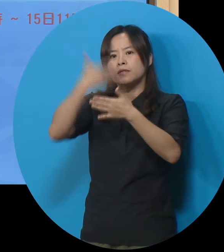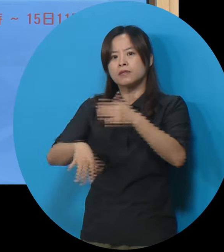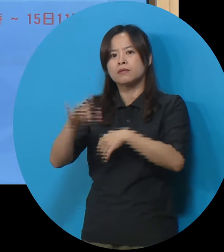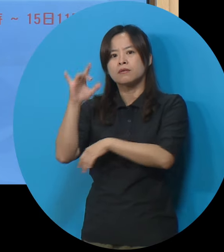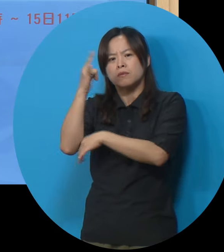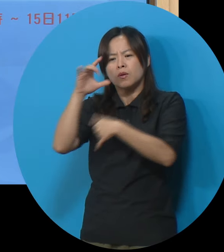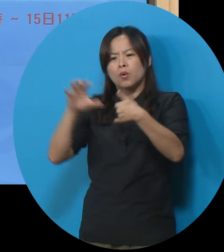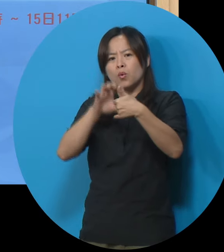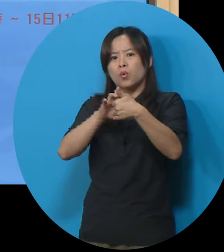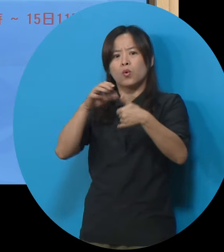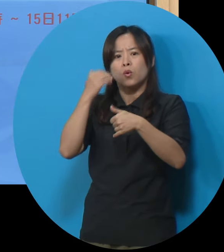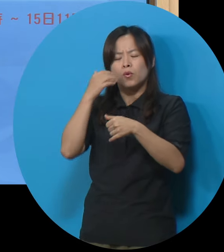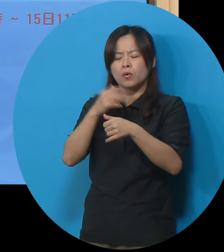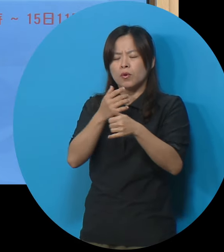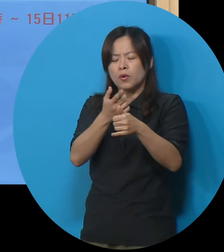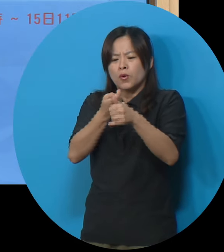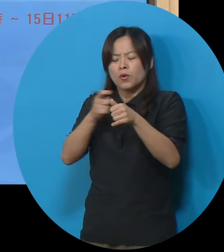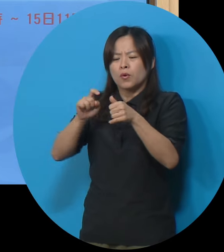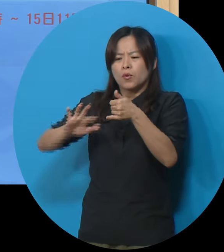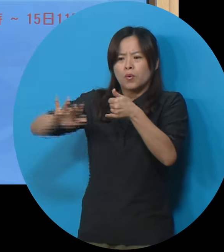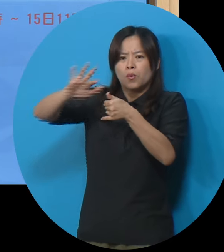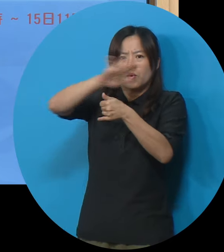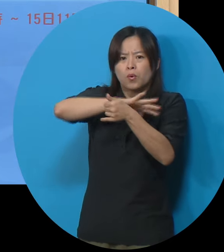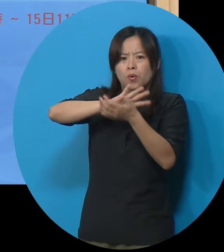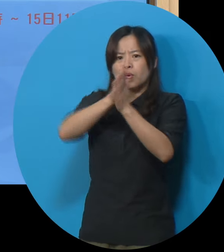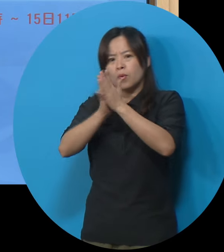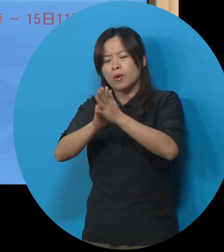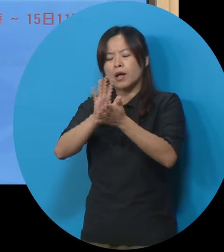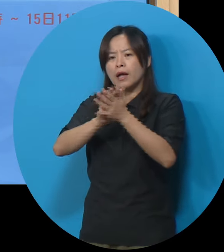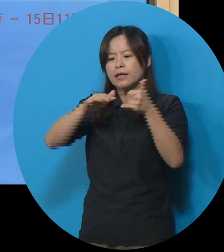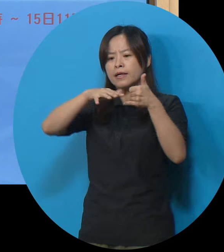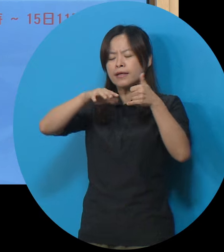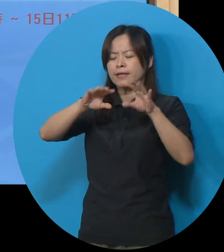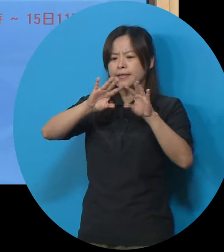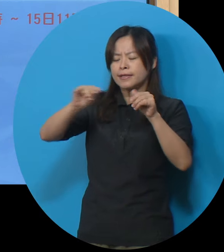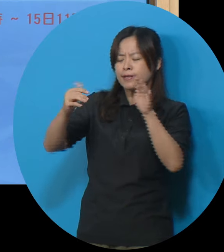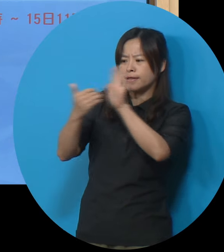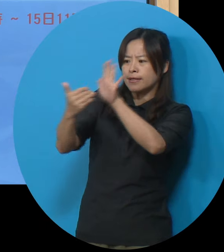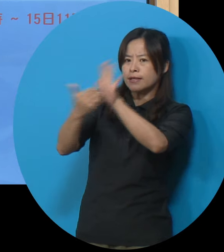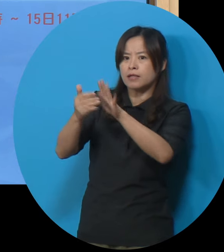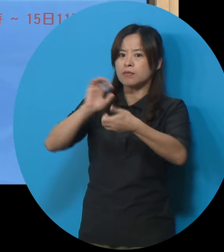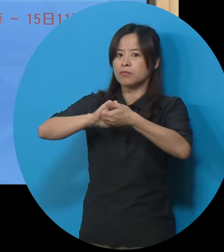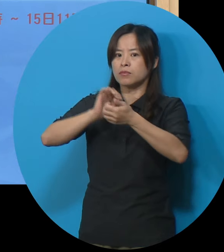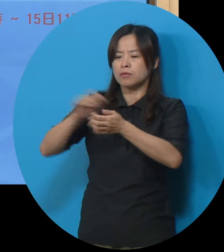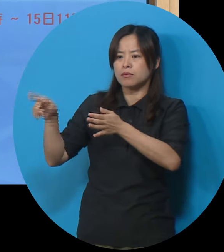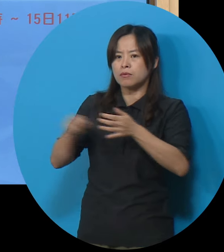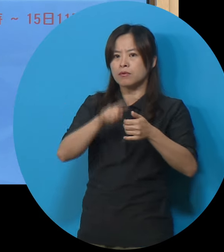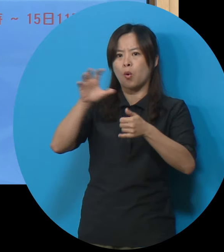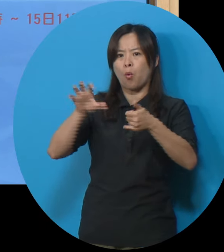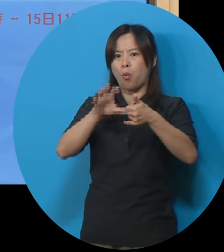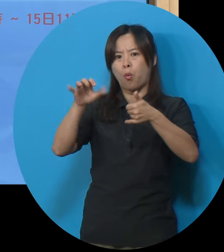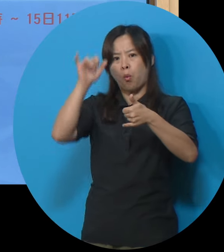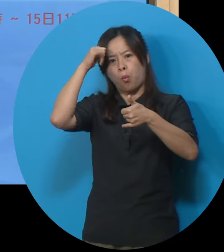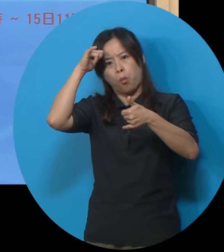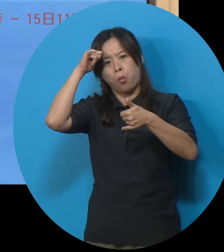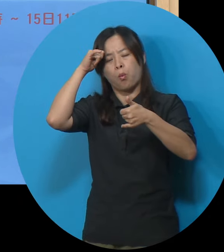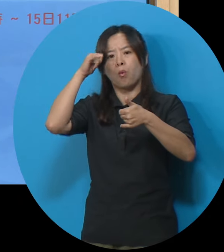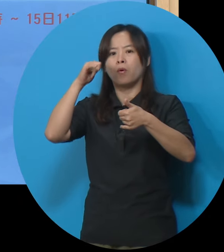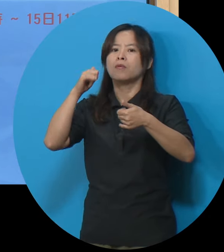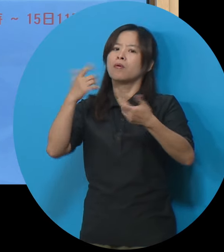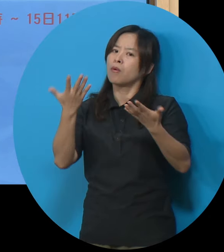一些如果导引气流的些微变化或者是地形有一些影响都可能让它的路径稍微有一些偏折当然